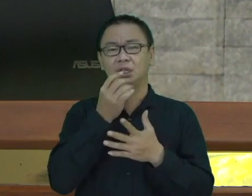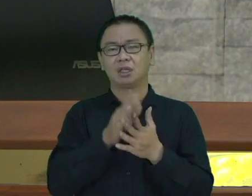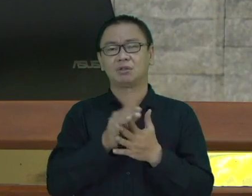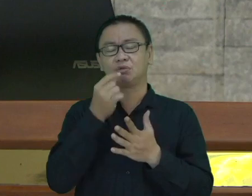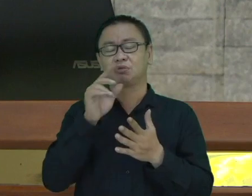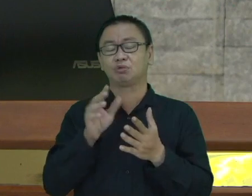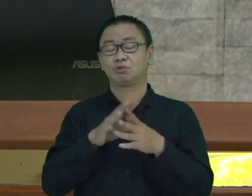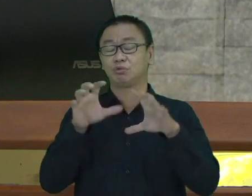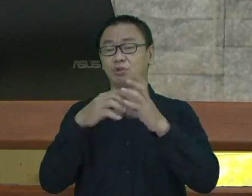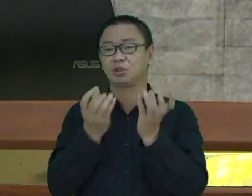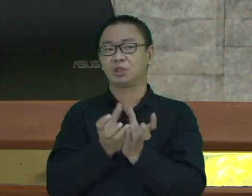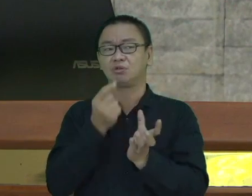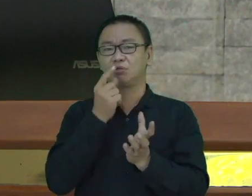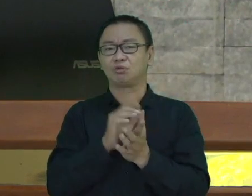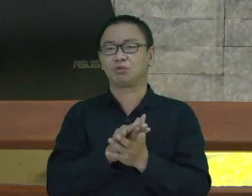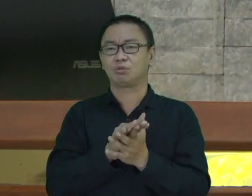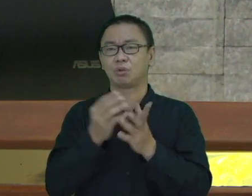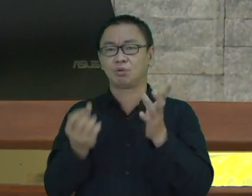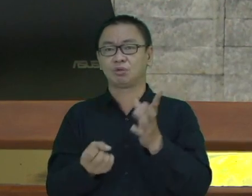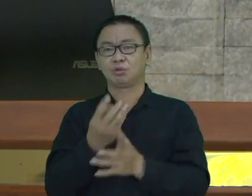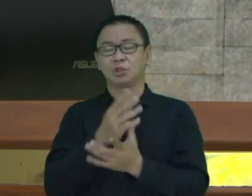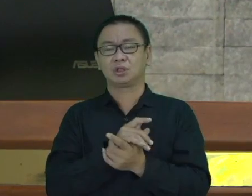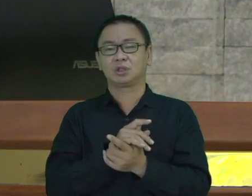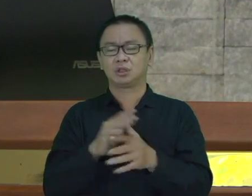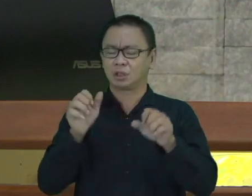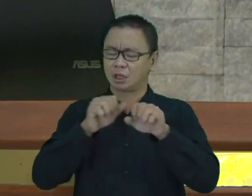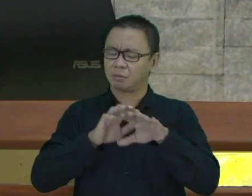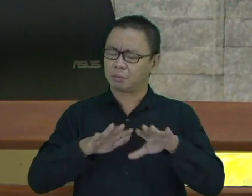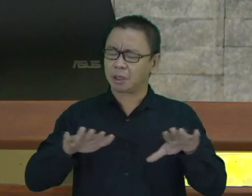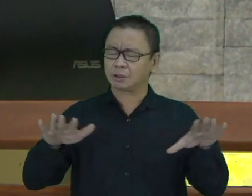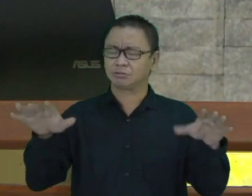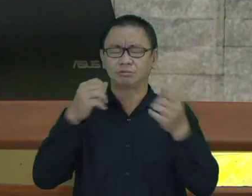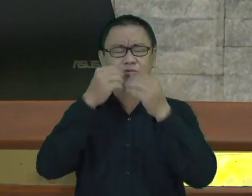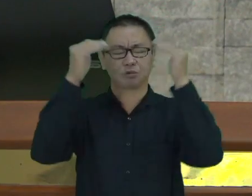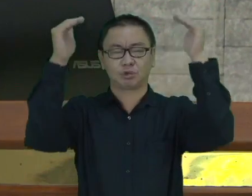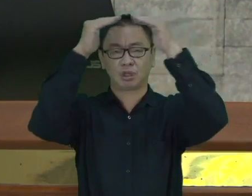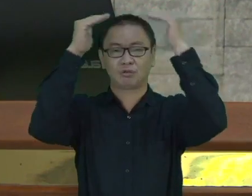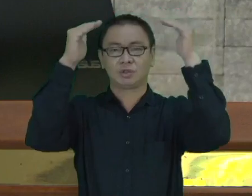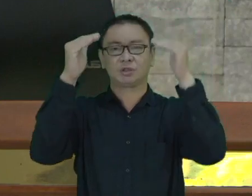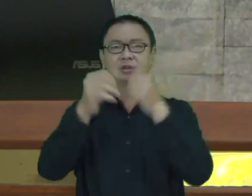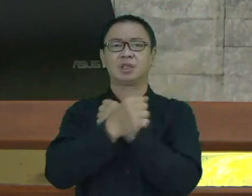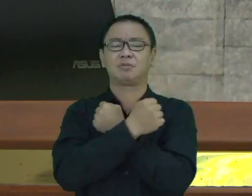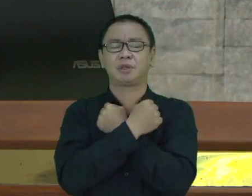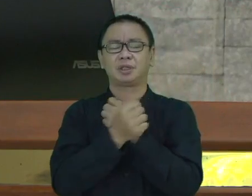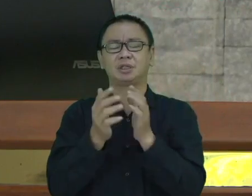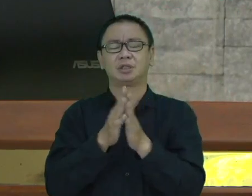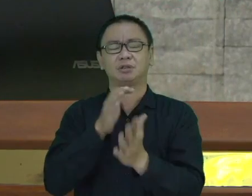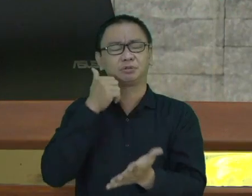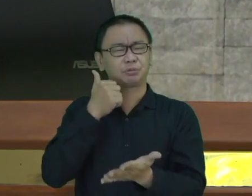demi untuk mewujudkan akan damai sorgawi, keselamatan yang